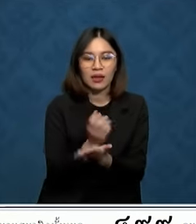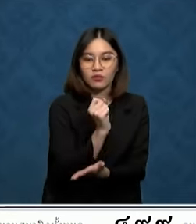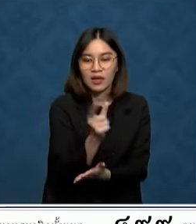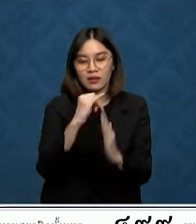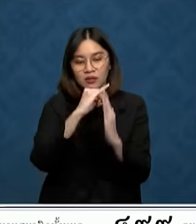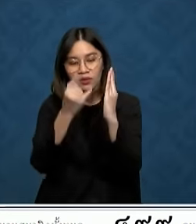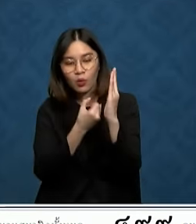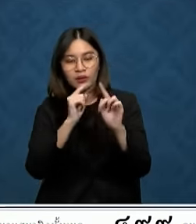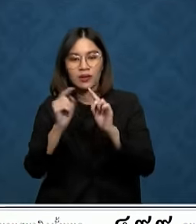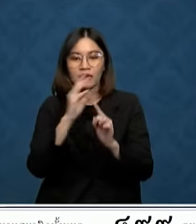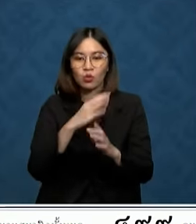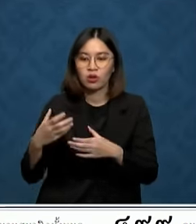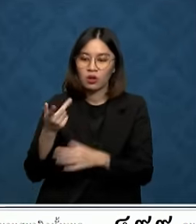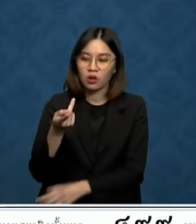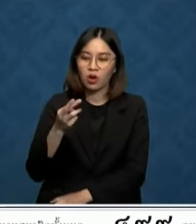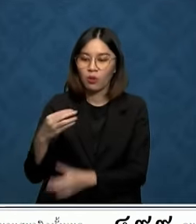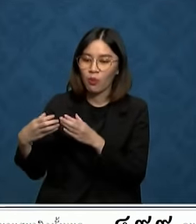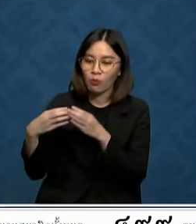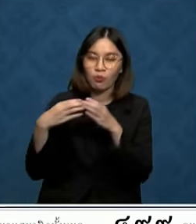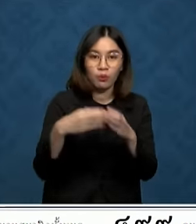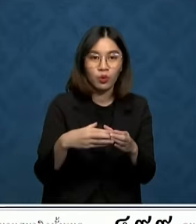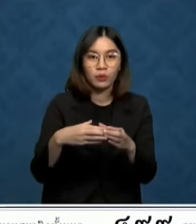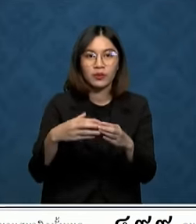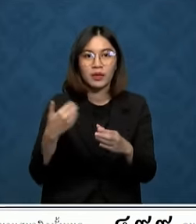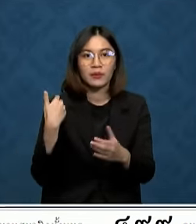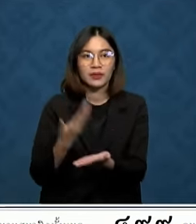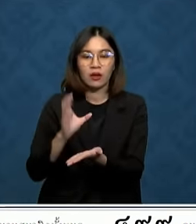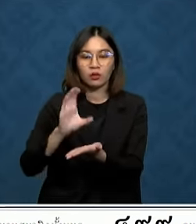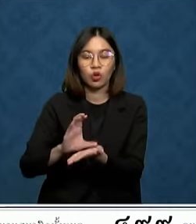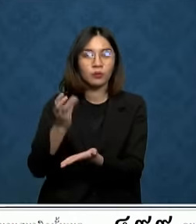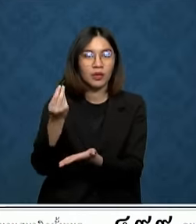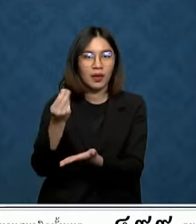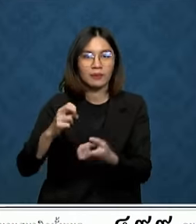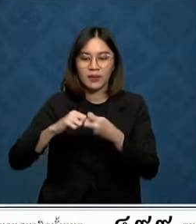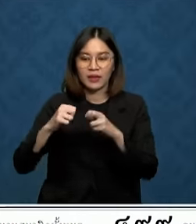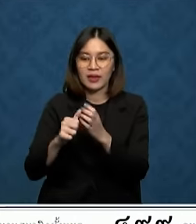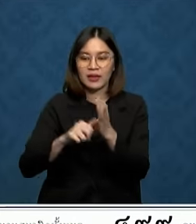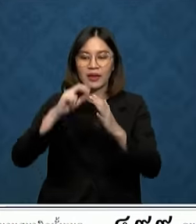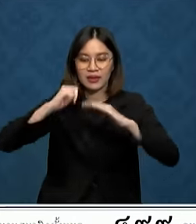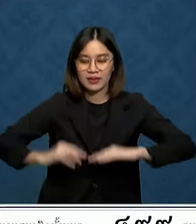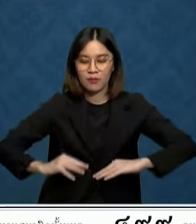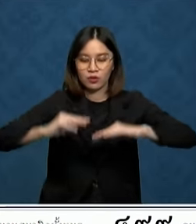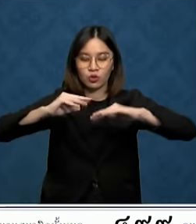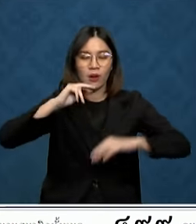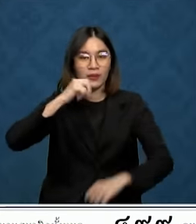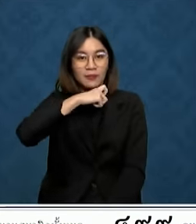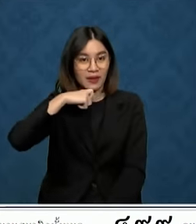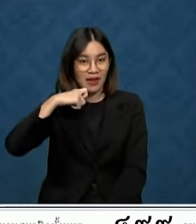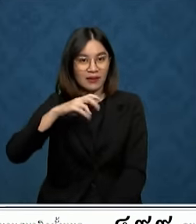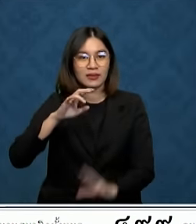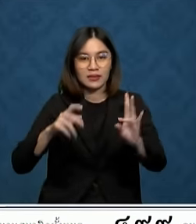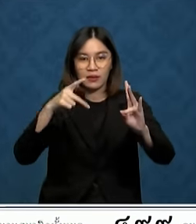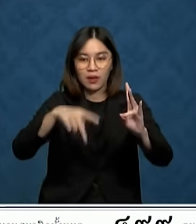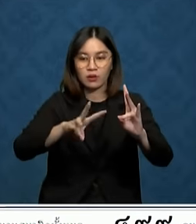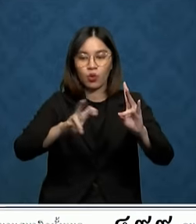ตามที่เวลาไปมครมสัญจรนะคะจะมีก้อนใหญ่หน่อยก็คือแก้ปัญหาน้ำท่วมน้ำแล้งนะคะ 7, 100ล้านบาท